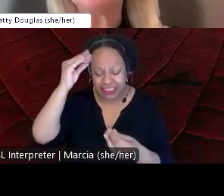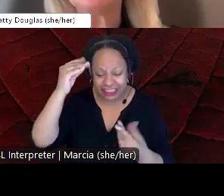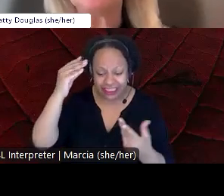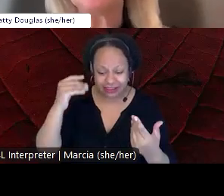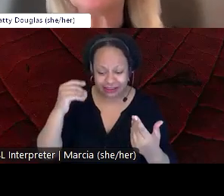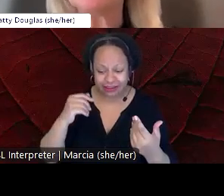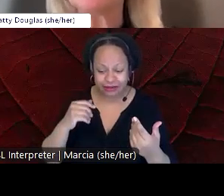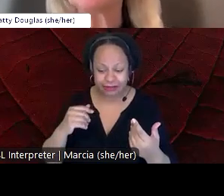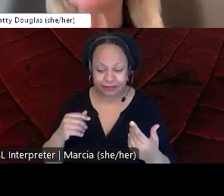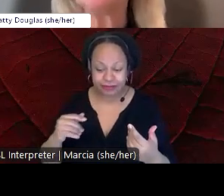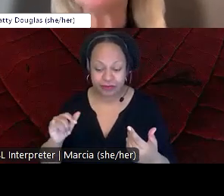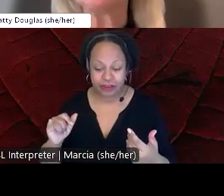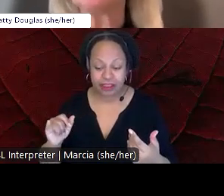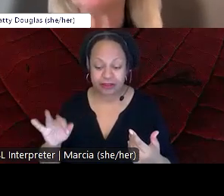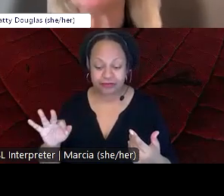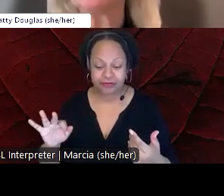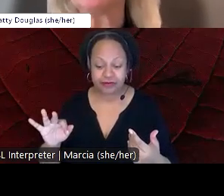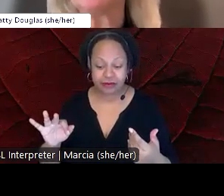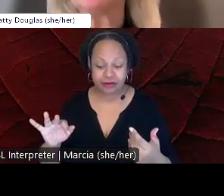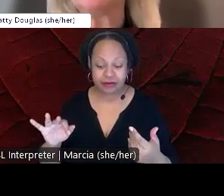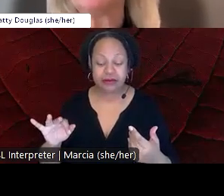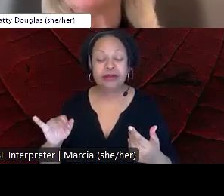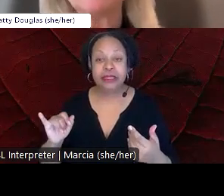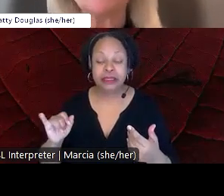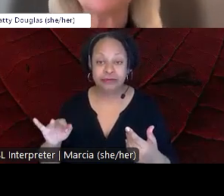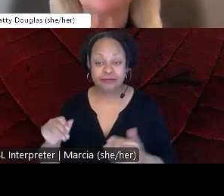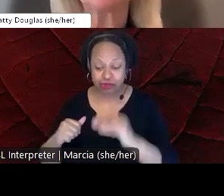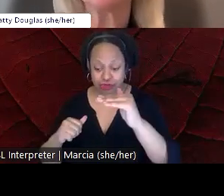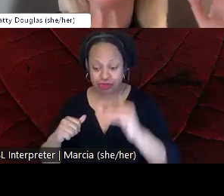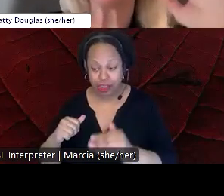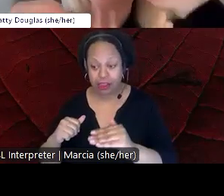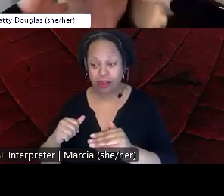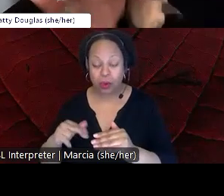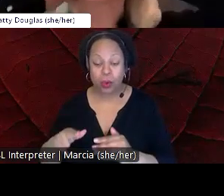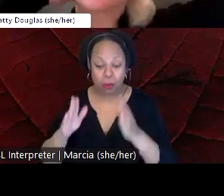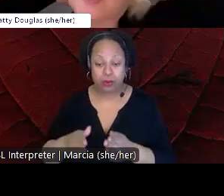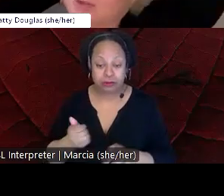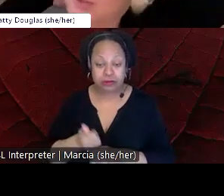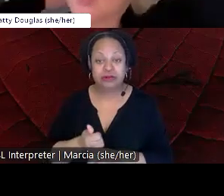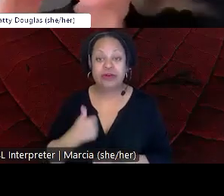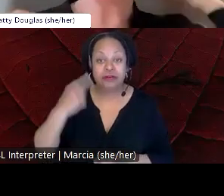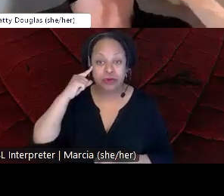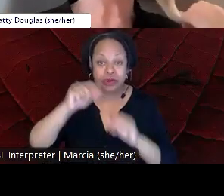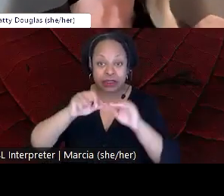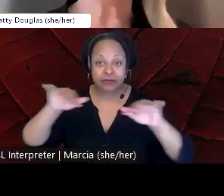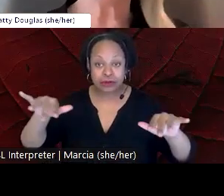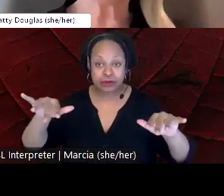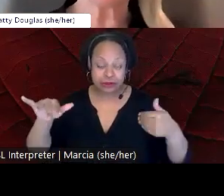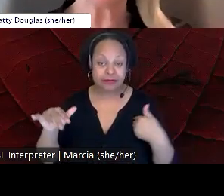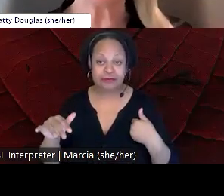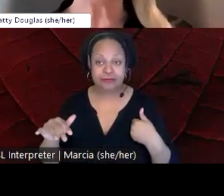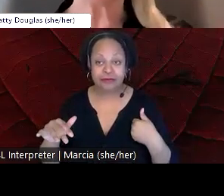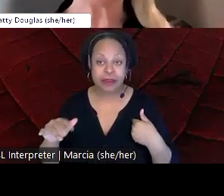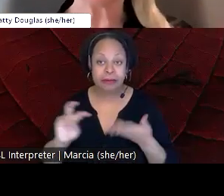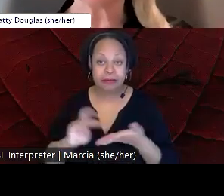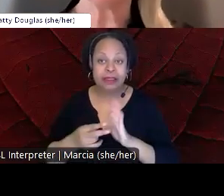le documentaire, l'ancien documentaire Donc, si votre enfant